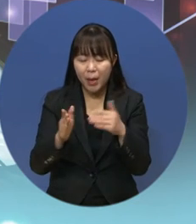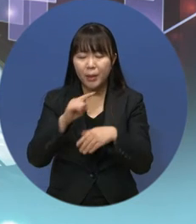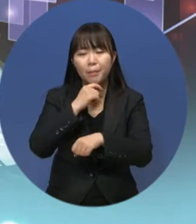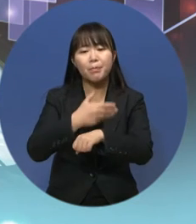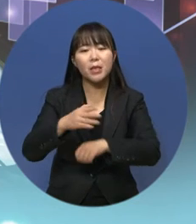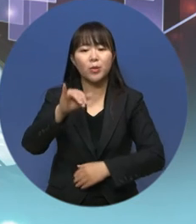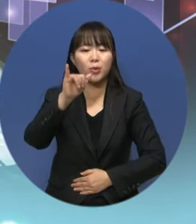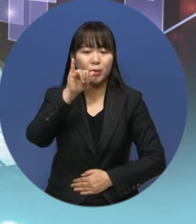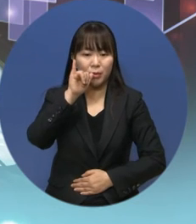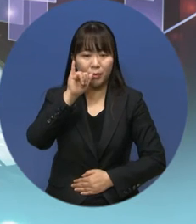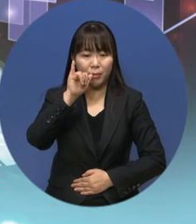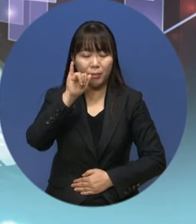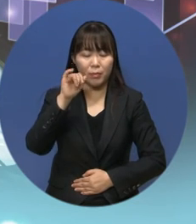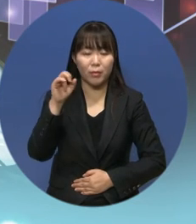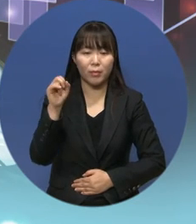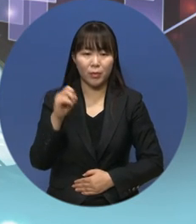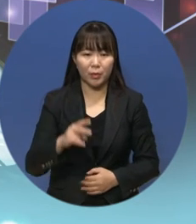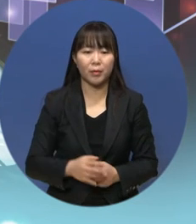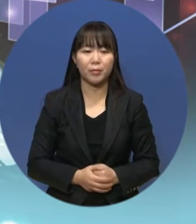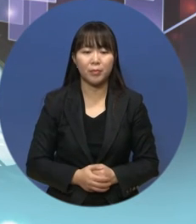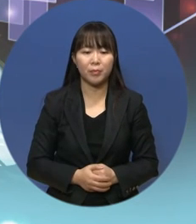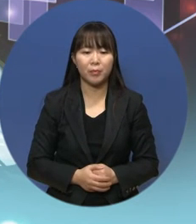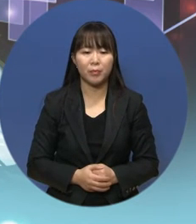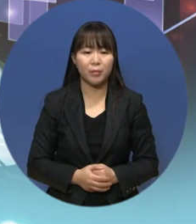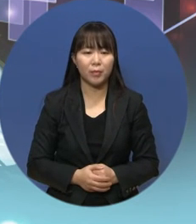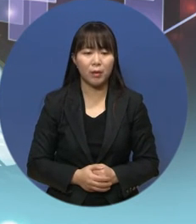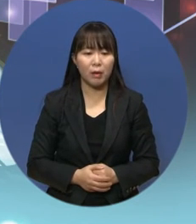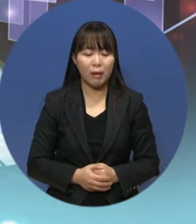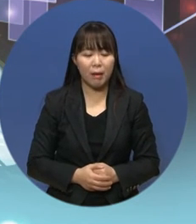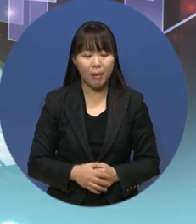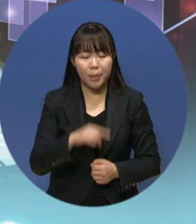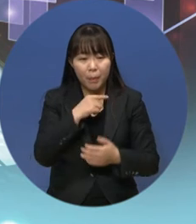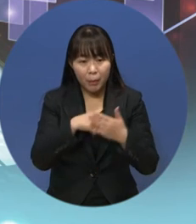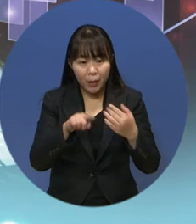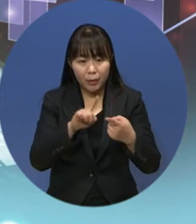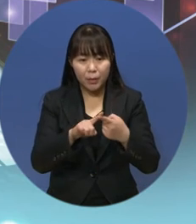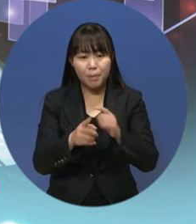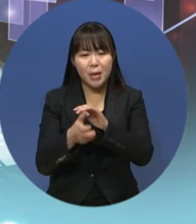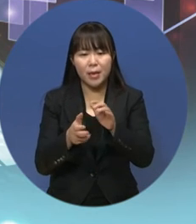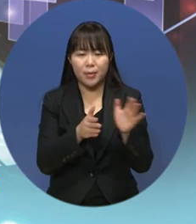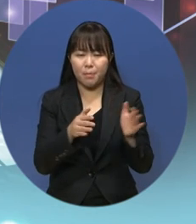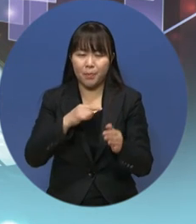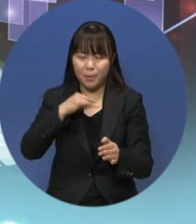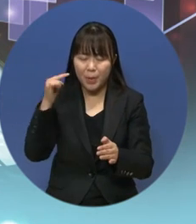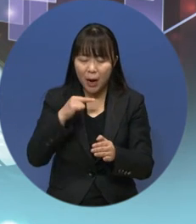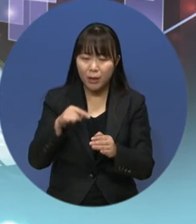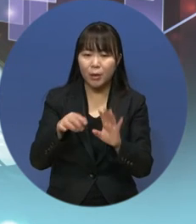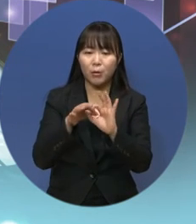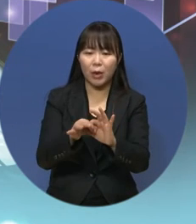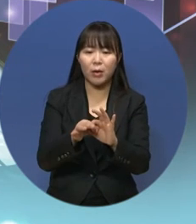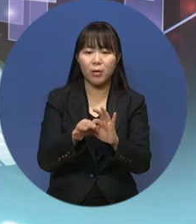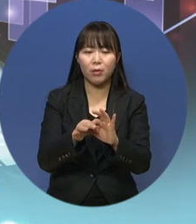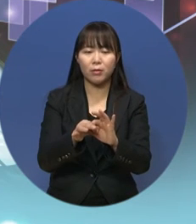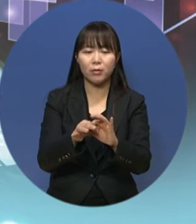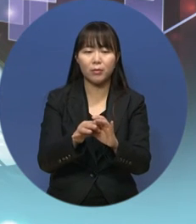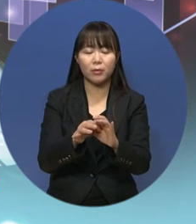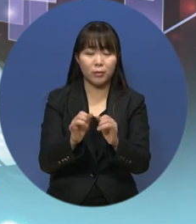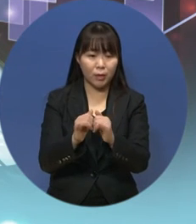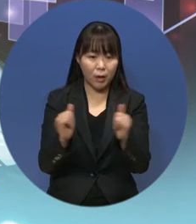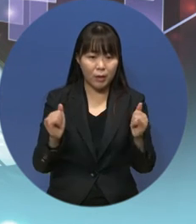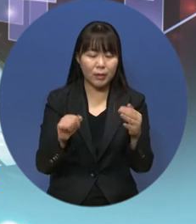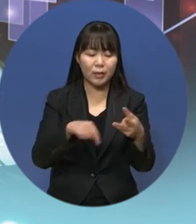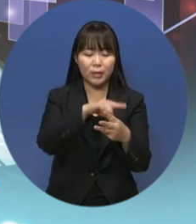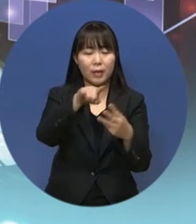민족이 있는가 하면 재 날 사려 4 대비하는 철저한 대비 민족 등으로